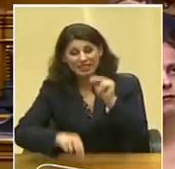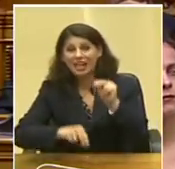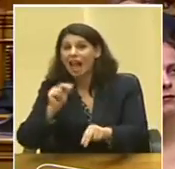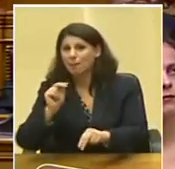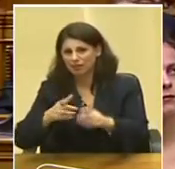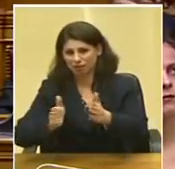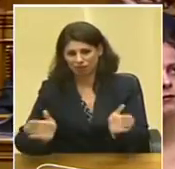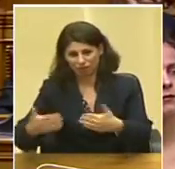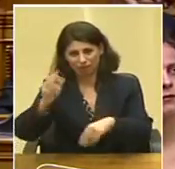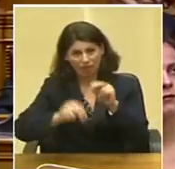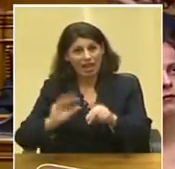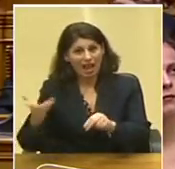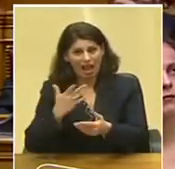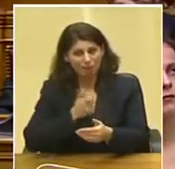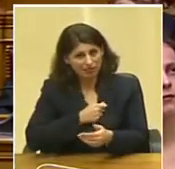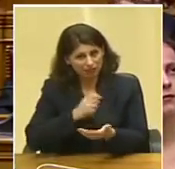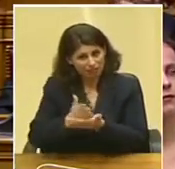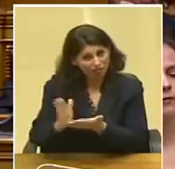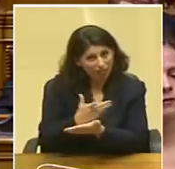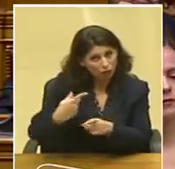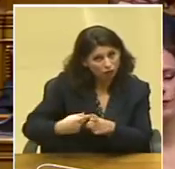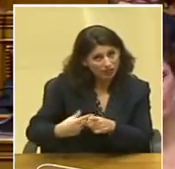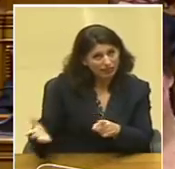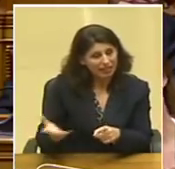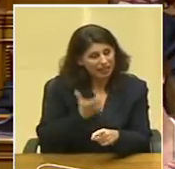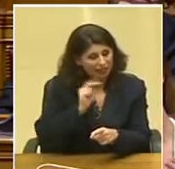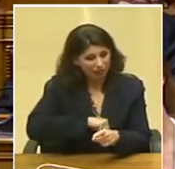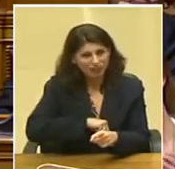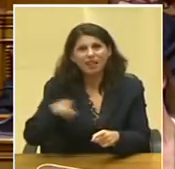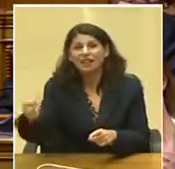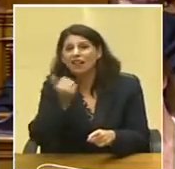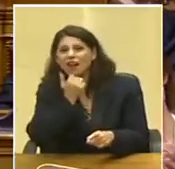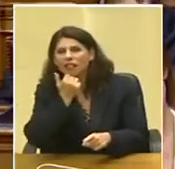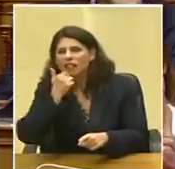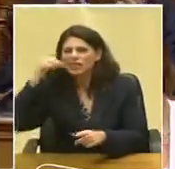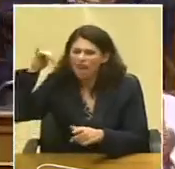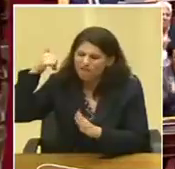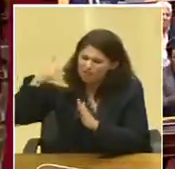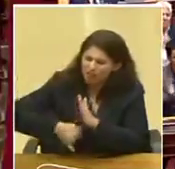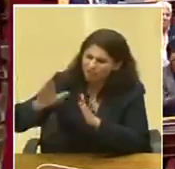νομίζετε ότι θα διχάσετε τους Έλληνες για να κερδίσετε, κάνετε πολύ μεγάλο λάθος. Είστε βαθιά ανοιχτωμένοι.